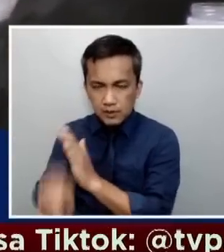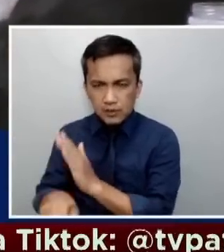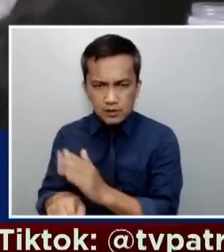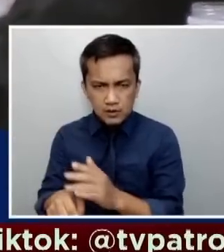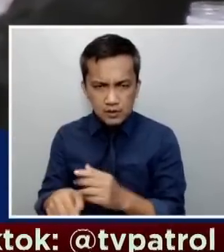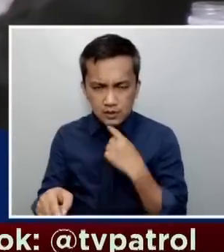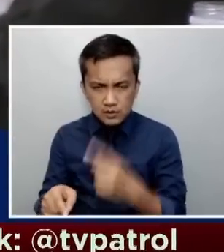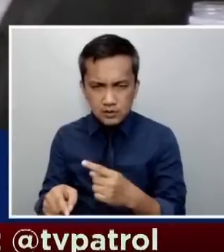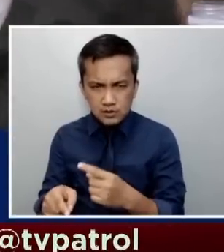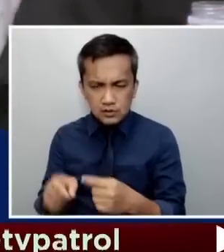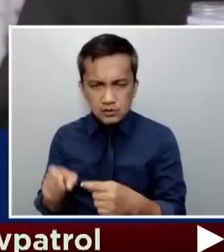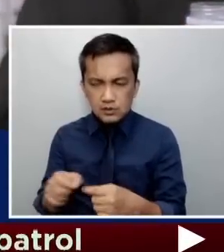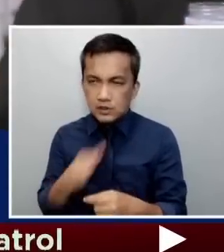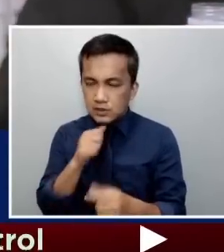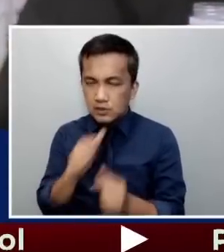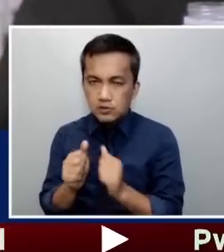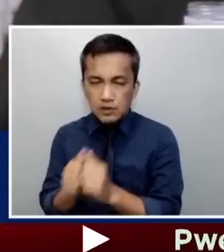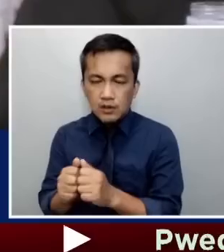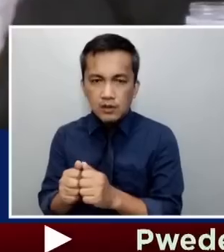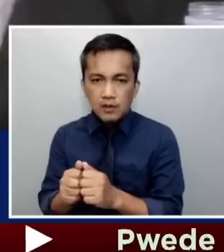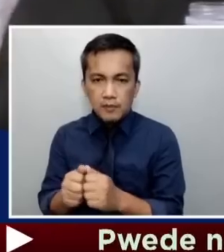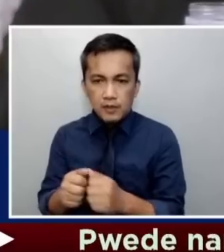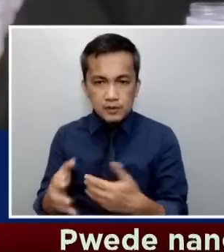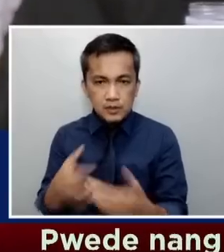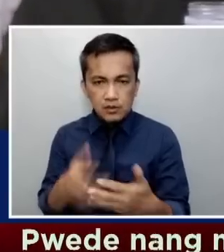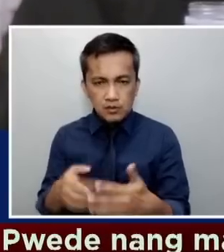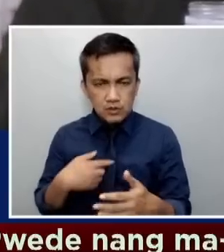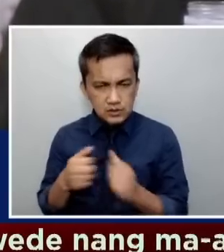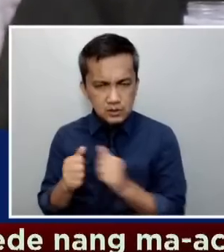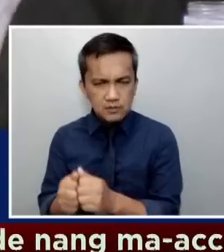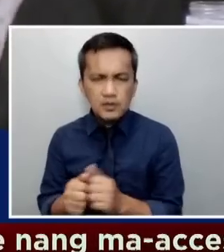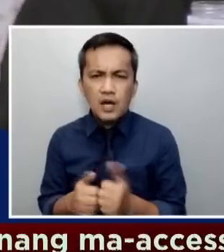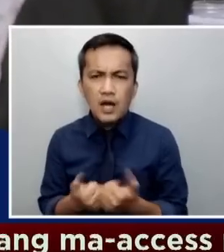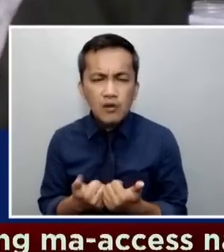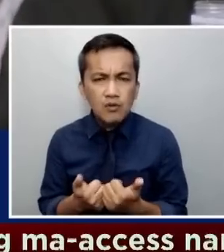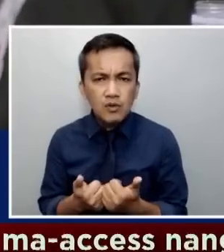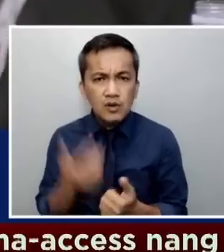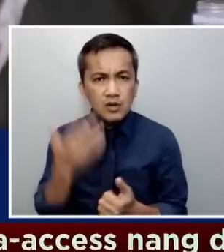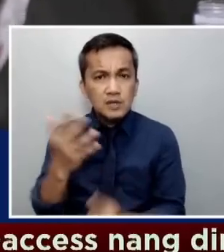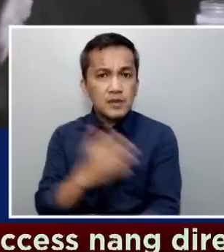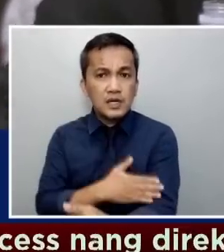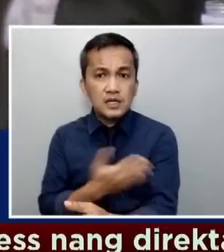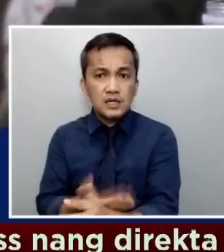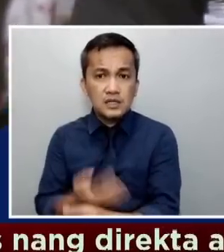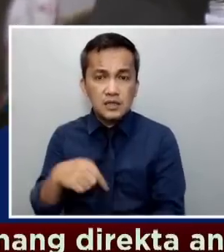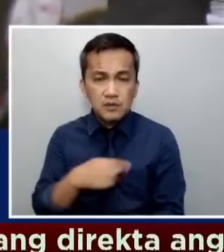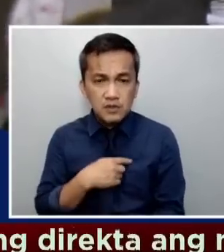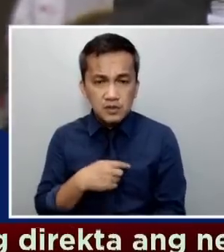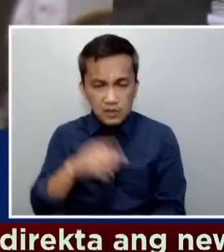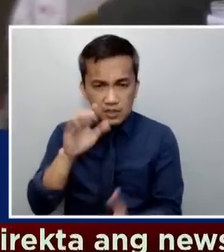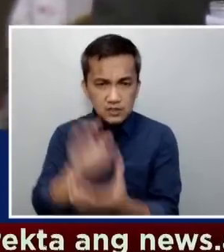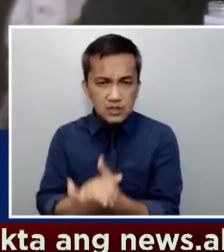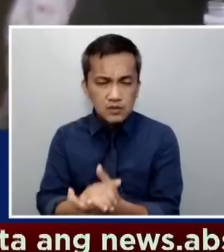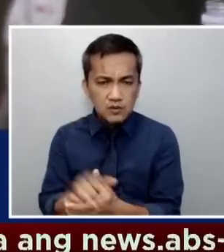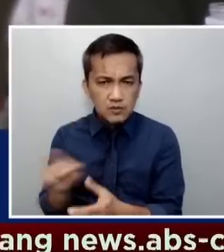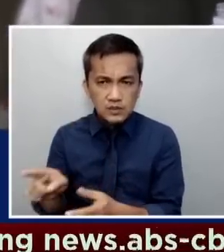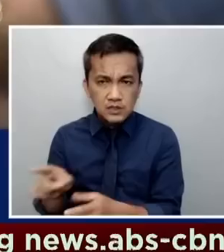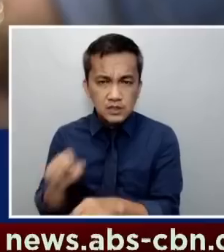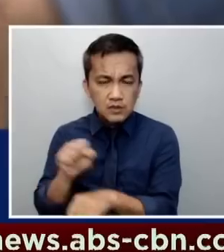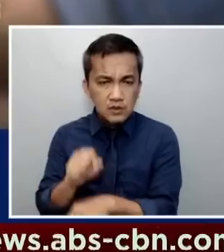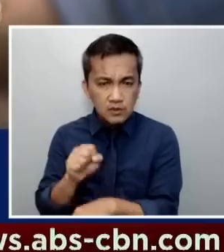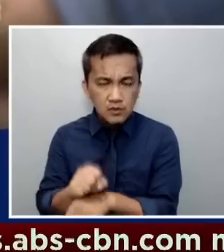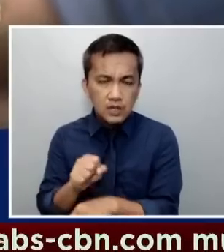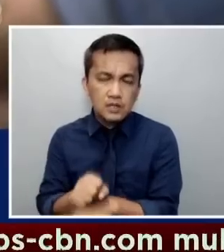kasama doon. Paano ang buhay namin? Sobrang hirap. 5 yung anak namin, tapos yung asawa ko yan ang naghahanap ng pagkain